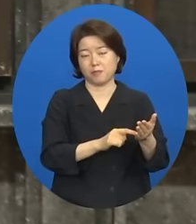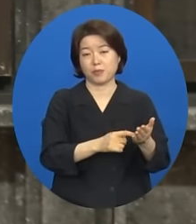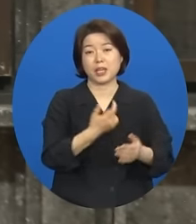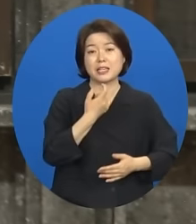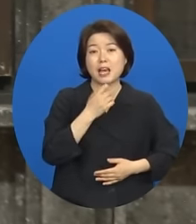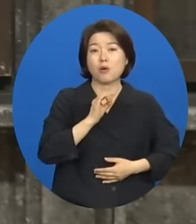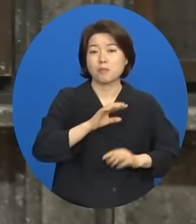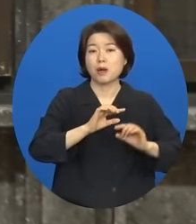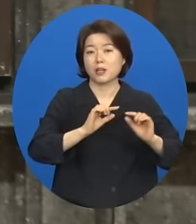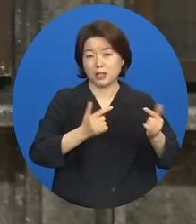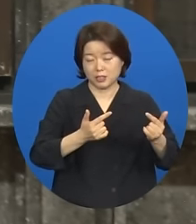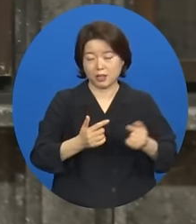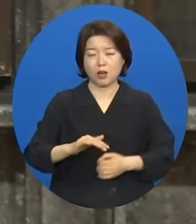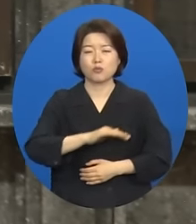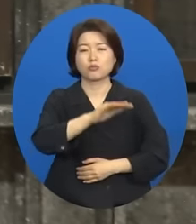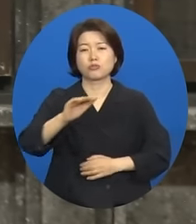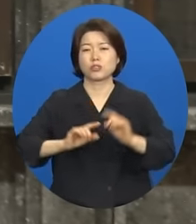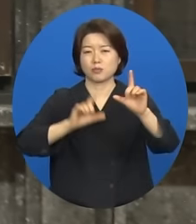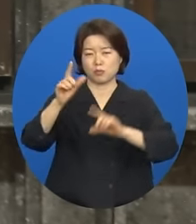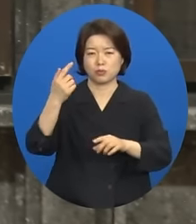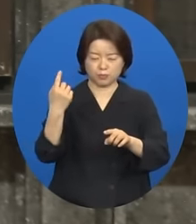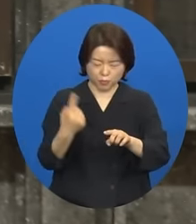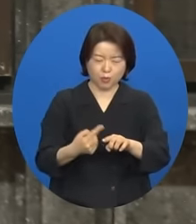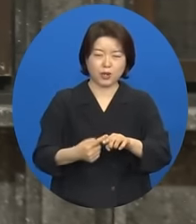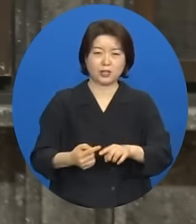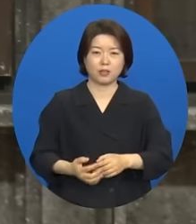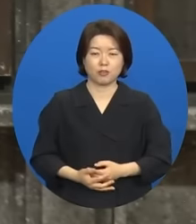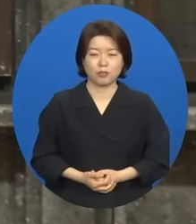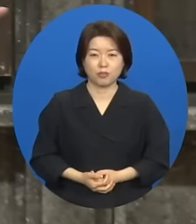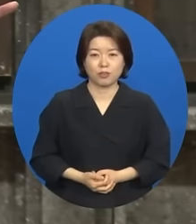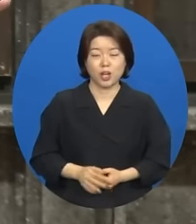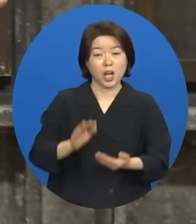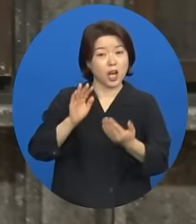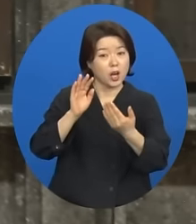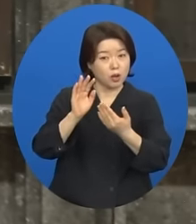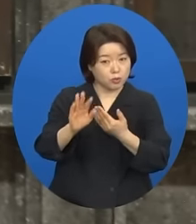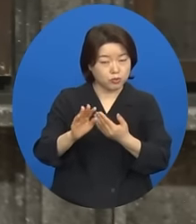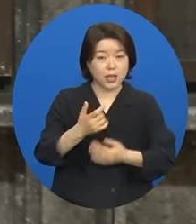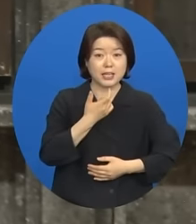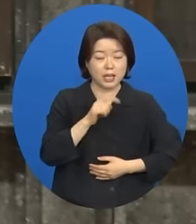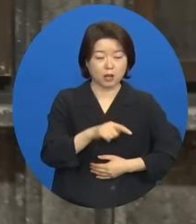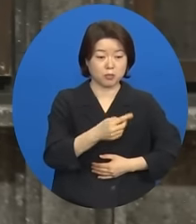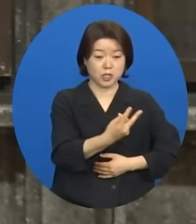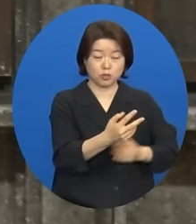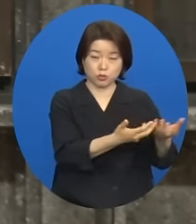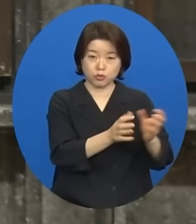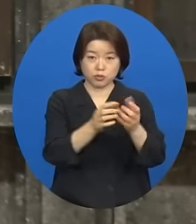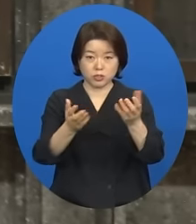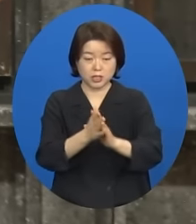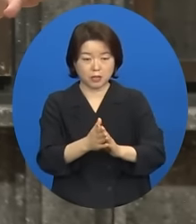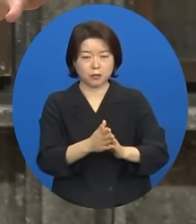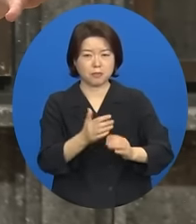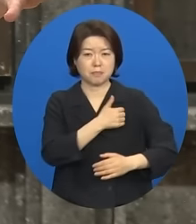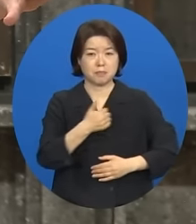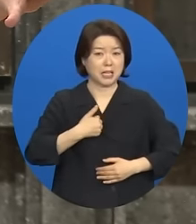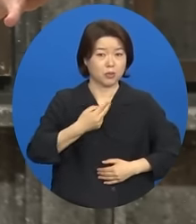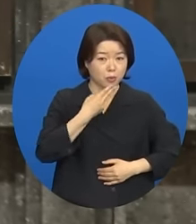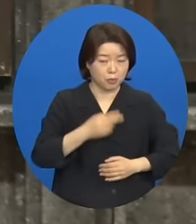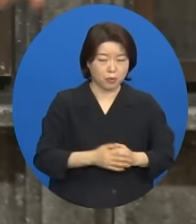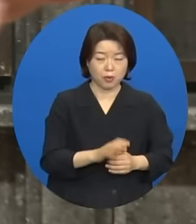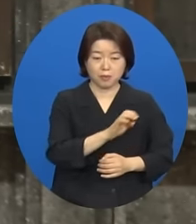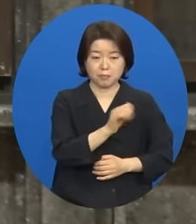바로 우리의 모습이잖아요. 나중에 야곱은요 이 두 대도 성이 안 차니까 이 마하놋이라고